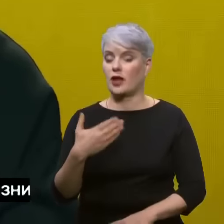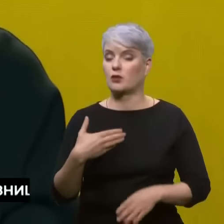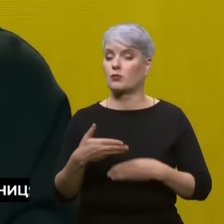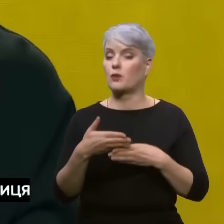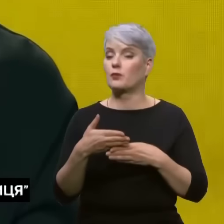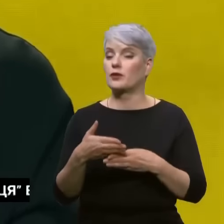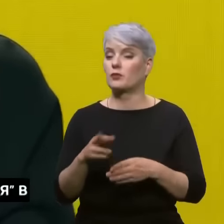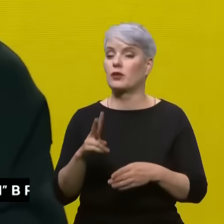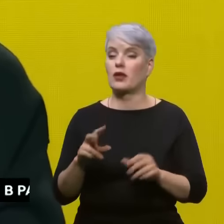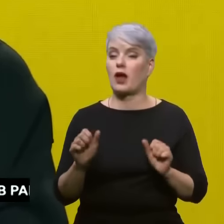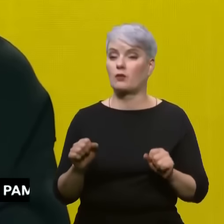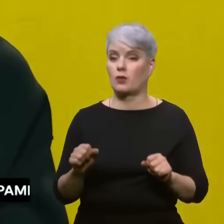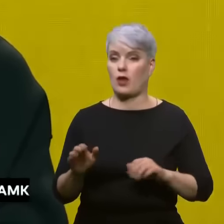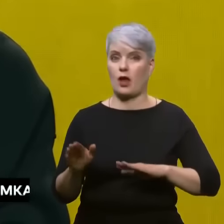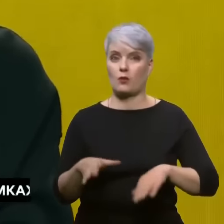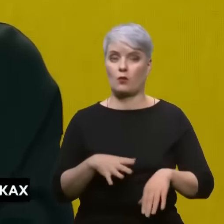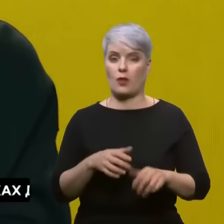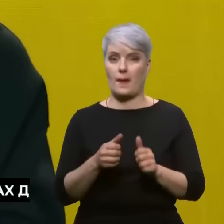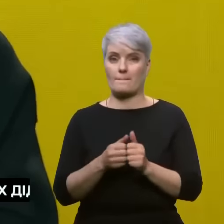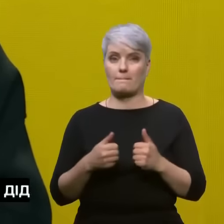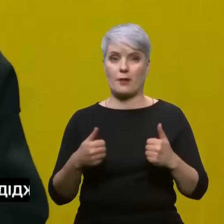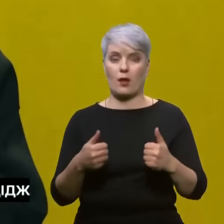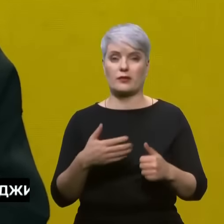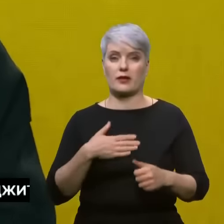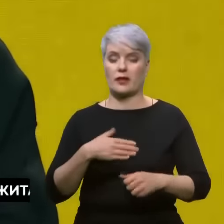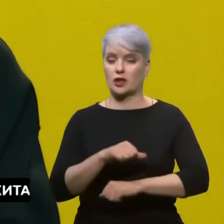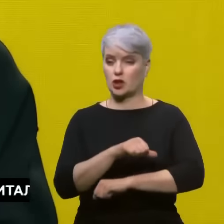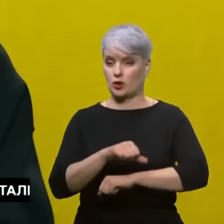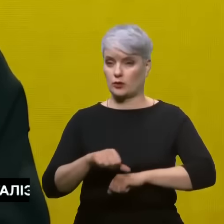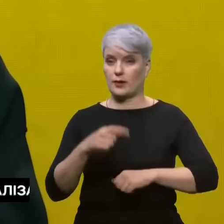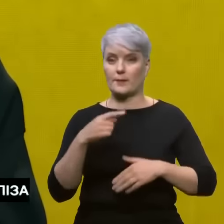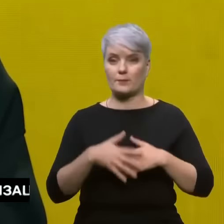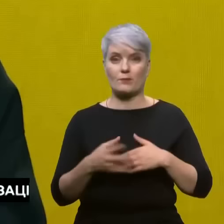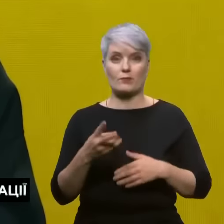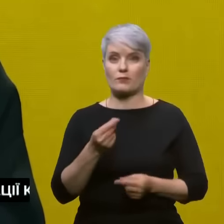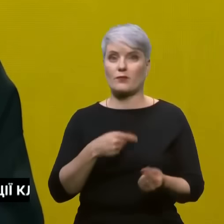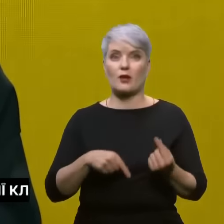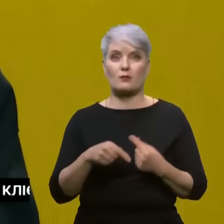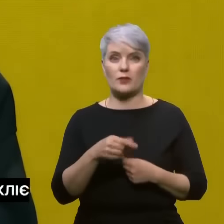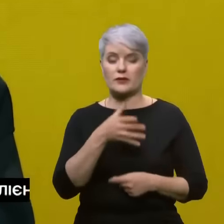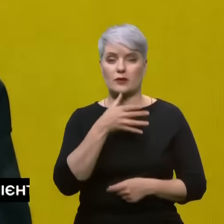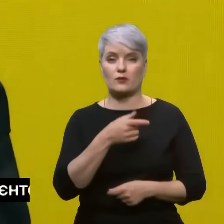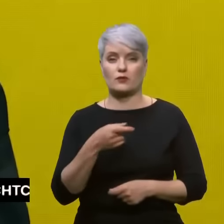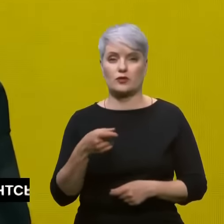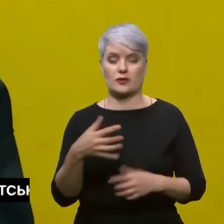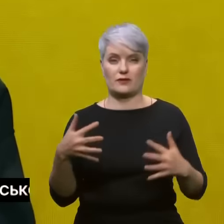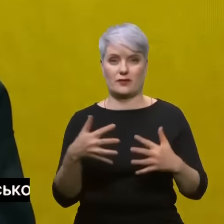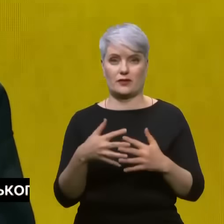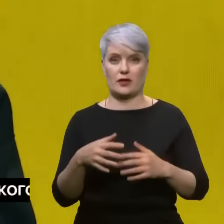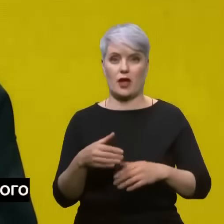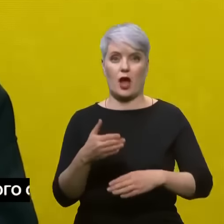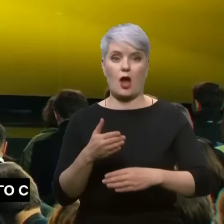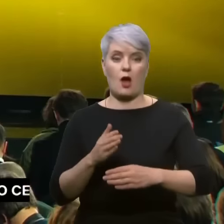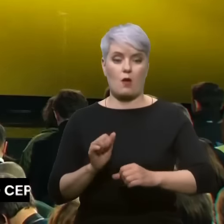як тільки ми могли. Потім була блокада наших кордонів. Зрозумійте, це не бізнес в час війни. Блокада